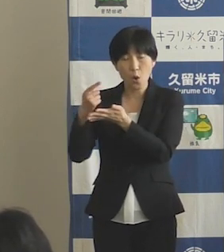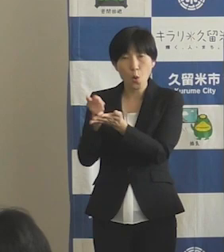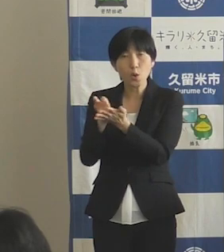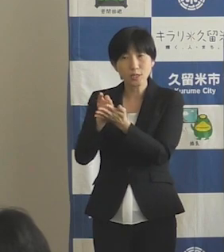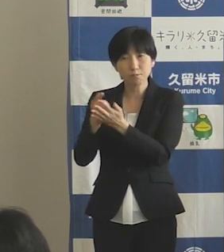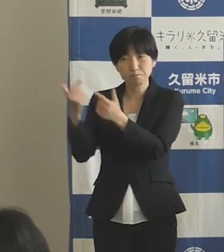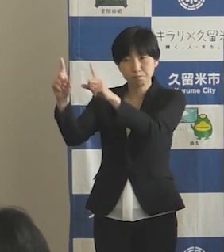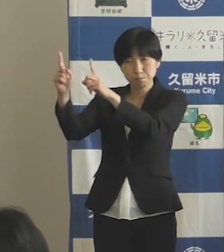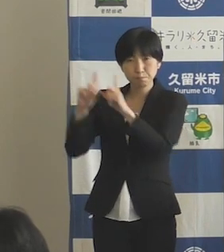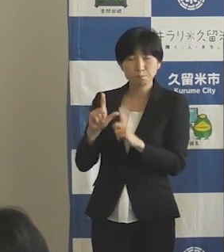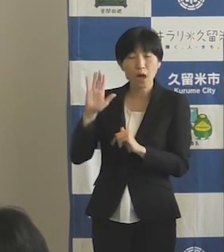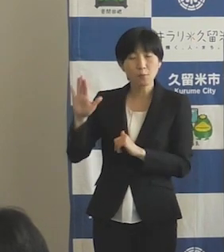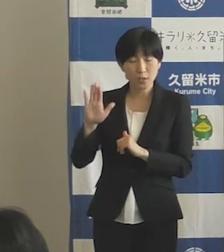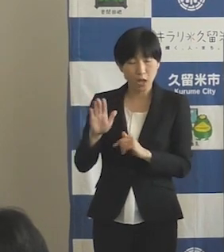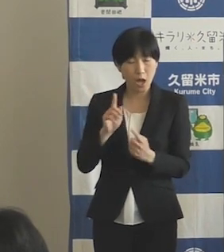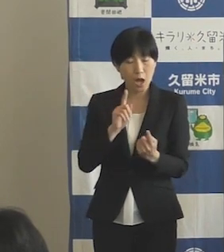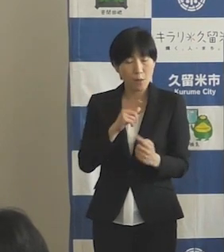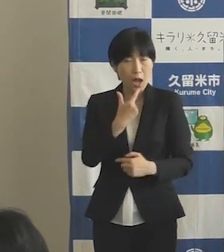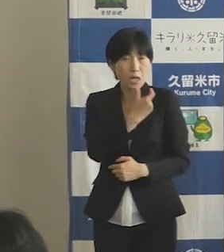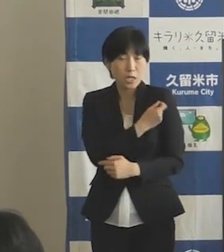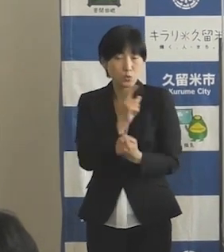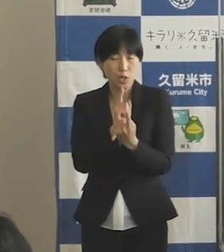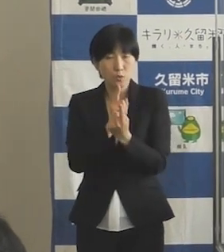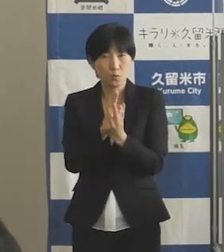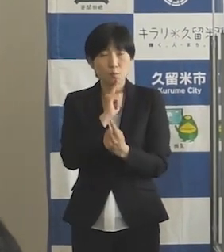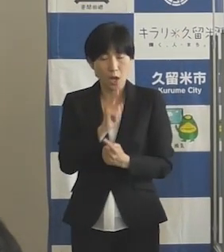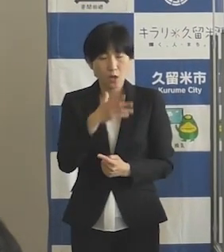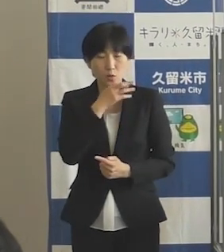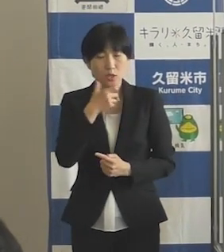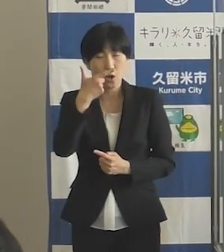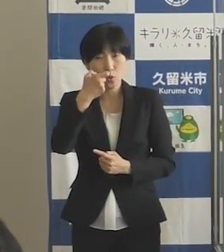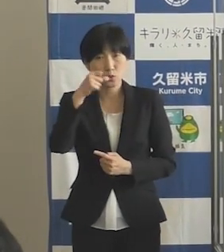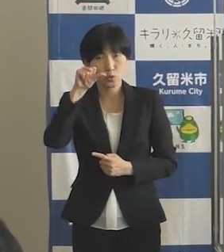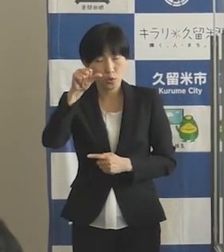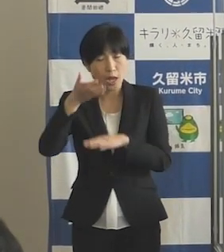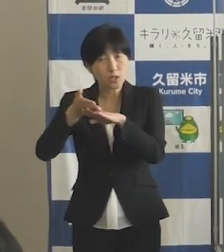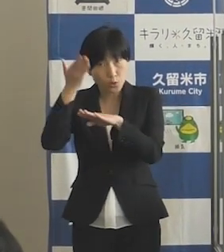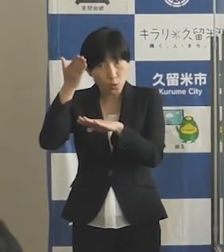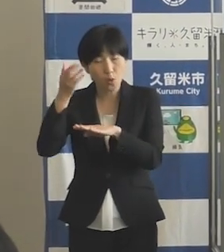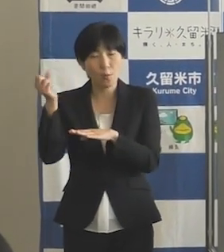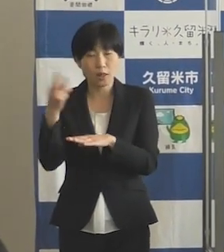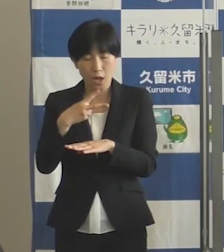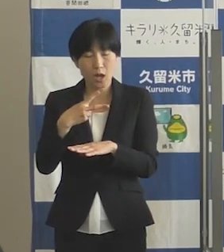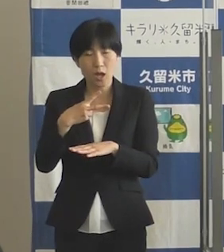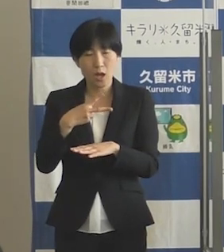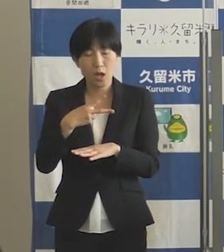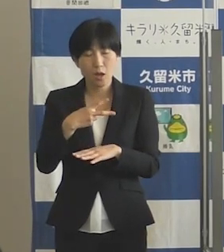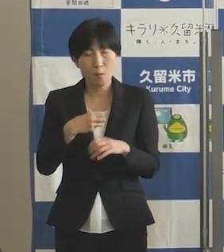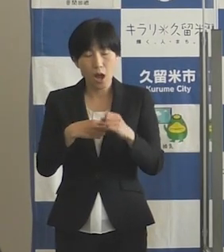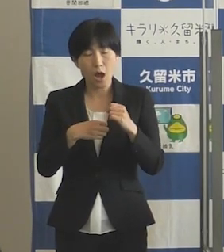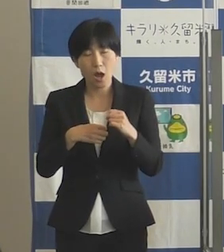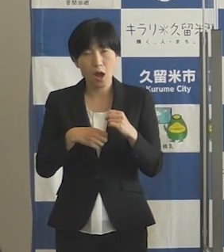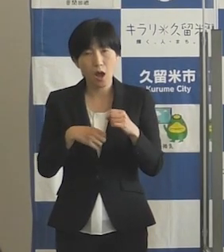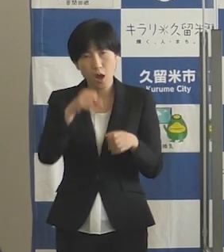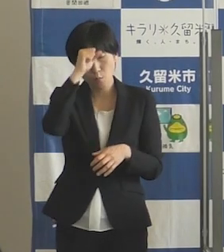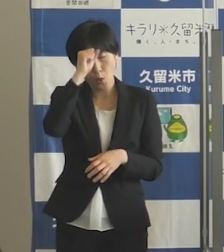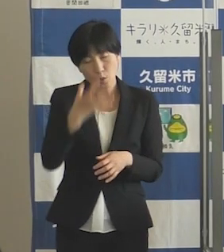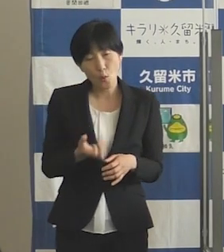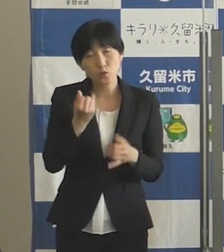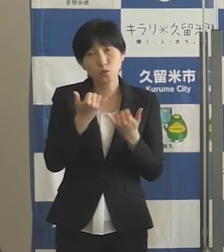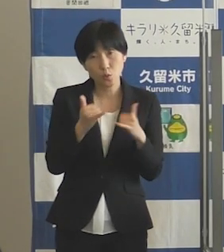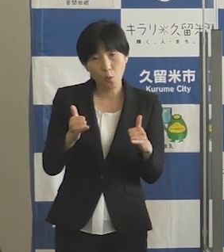ました。接種の対象は60歳以上の方および基礎疾患を有する方